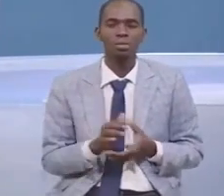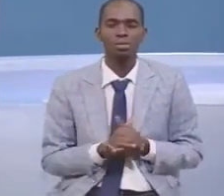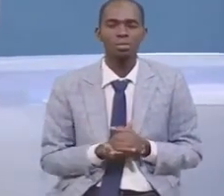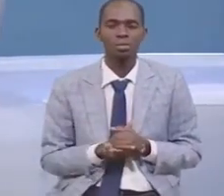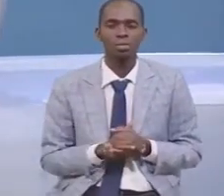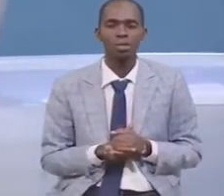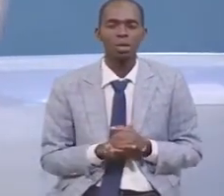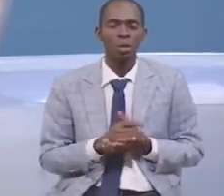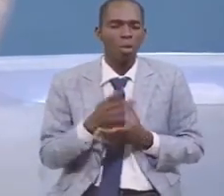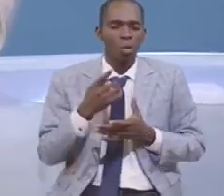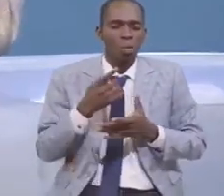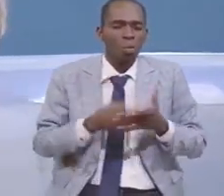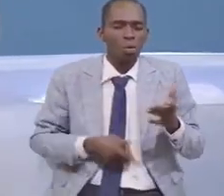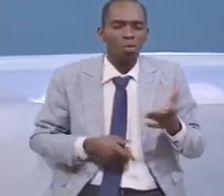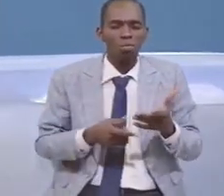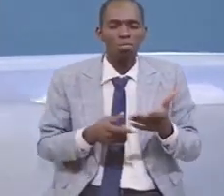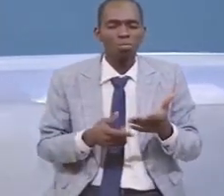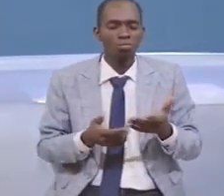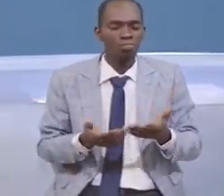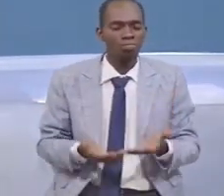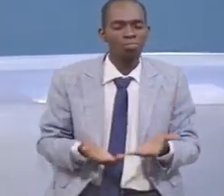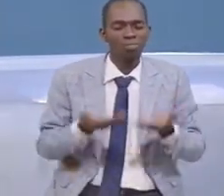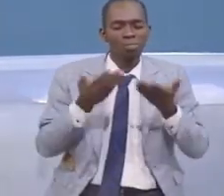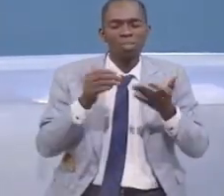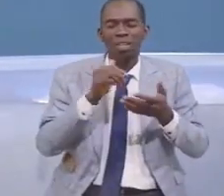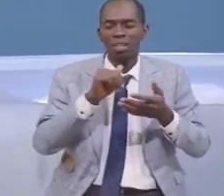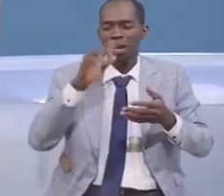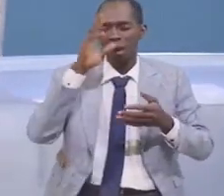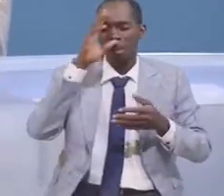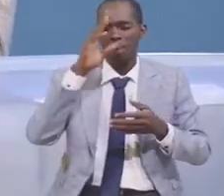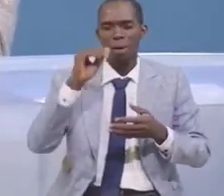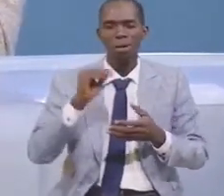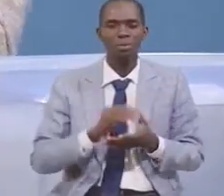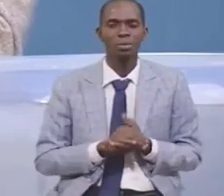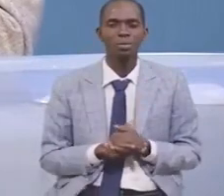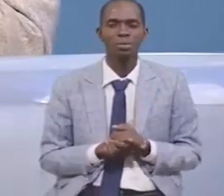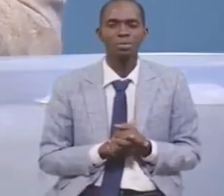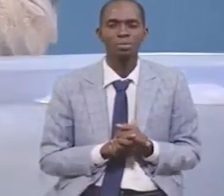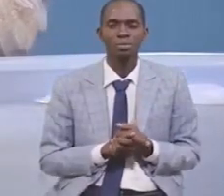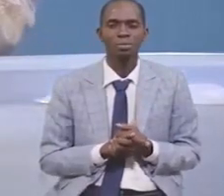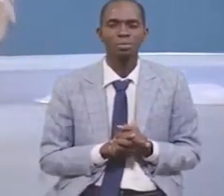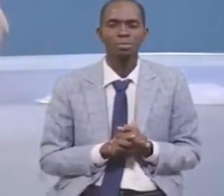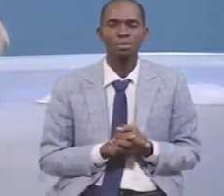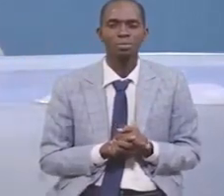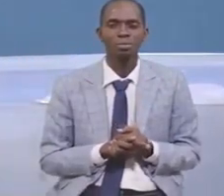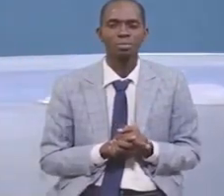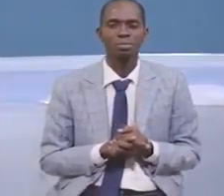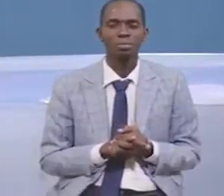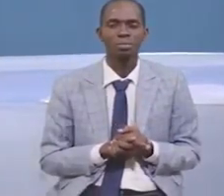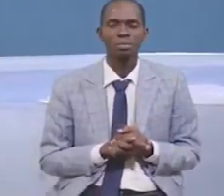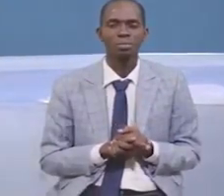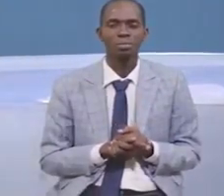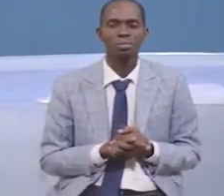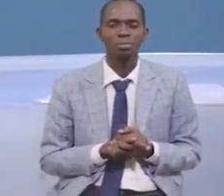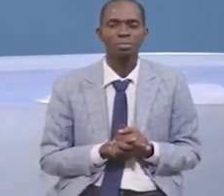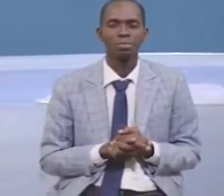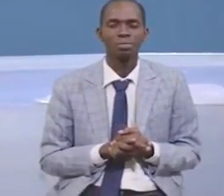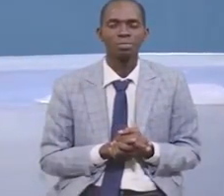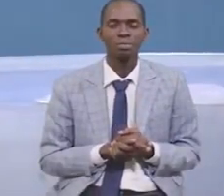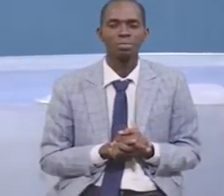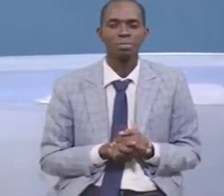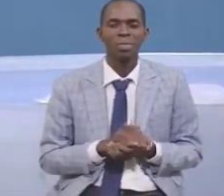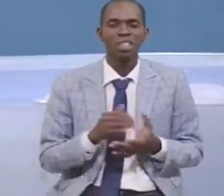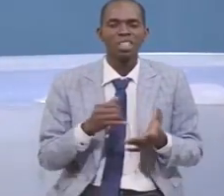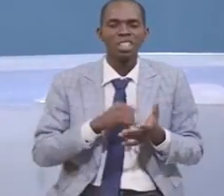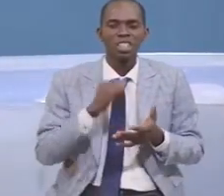వాట్ ఎగ్జాల్ట్స్ ఎ మ్యాన్ వాట్ లిఫ్ట్స్ అప్ ఎ మ్యాన్ ఒక వ్యక్తిని పైకెత్తేది ఔన్నత్యానికి తెచ్చేది ఏమిటి ఇస్ ద థాట్